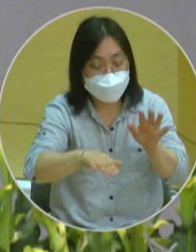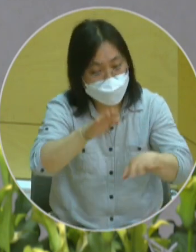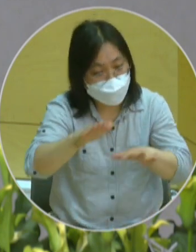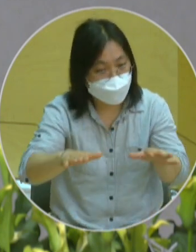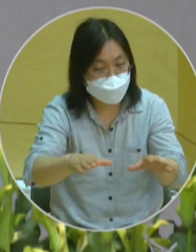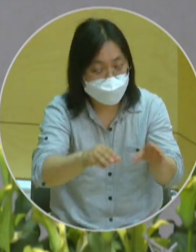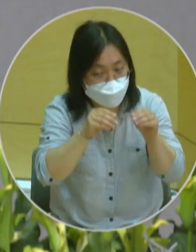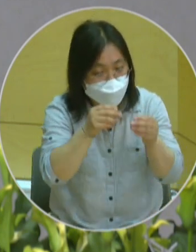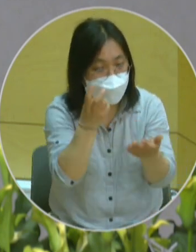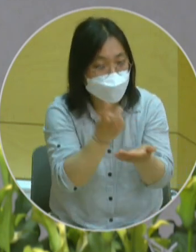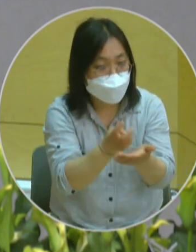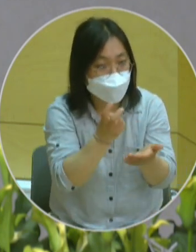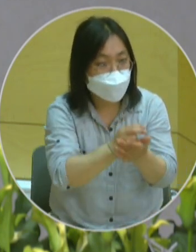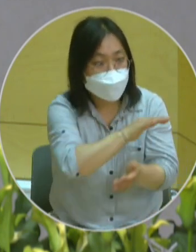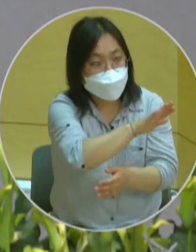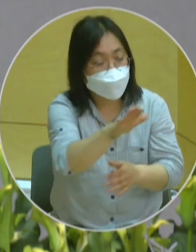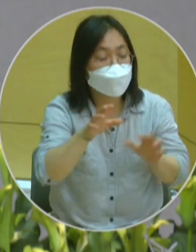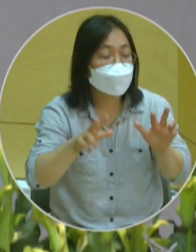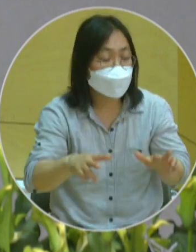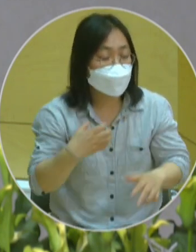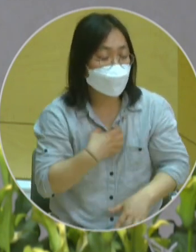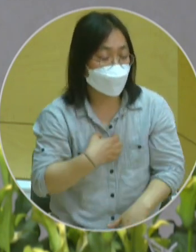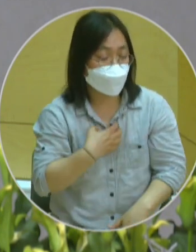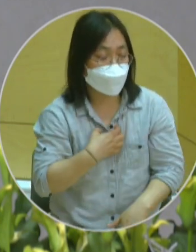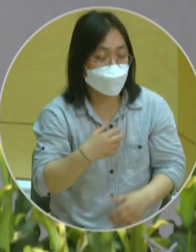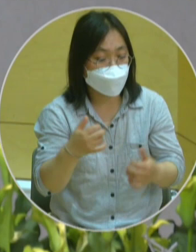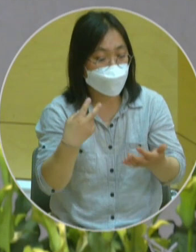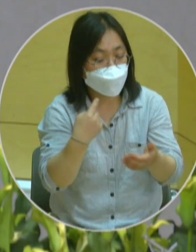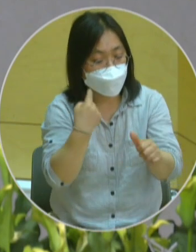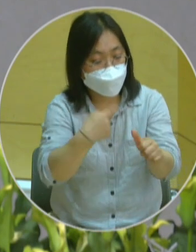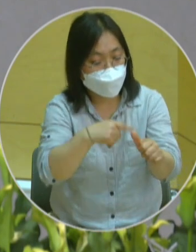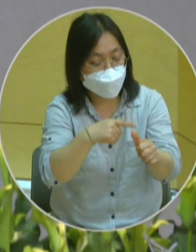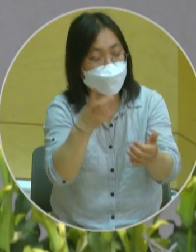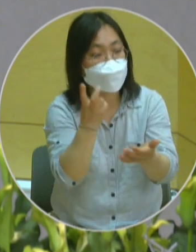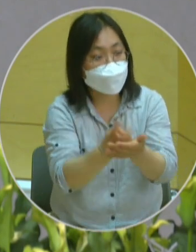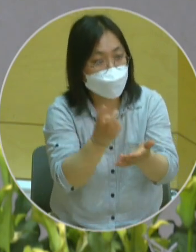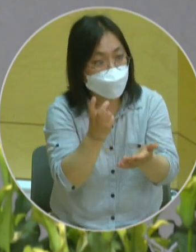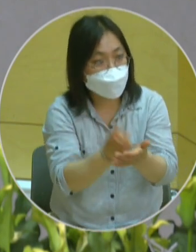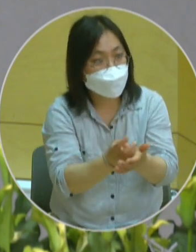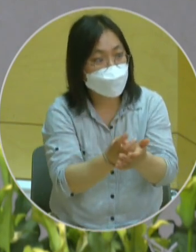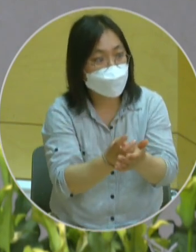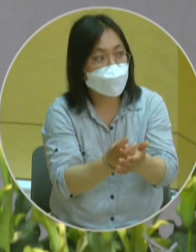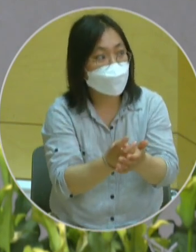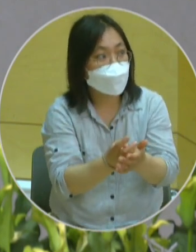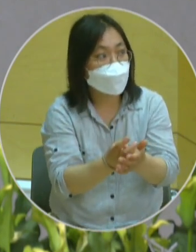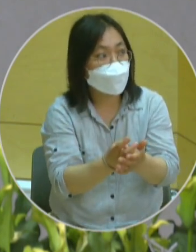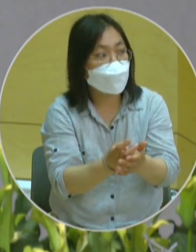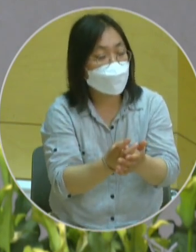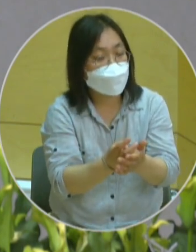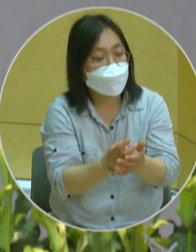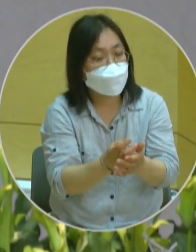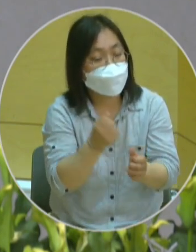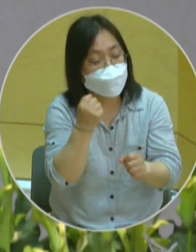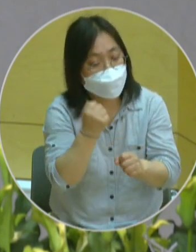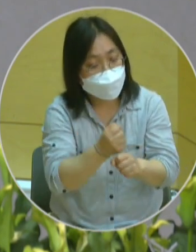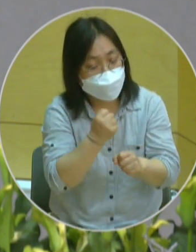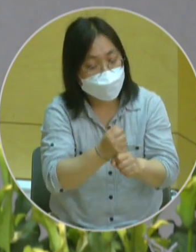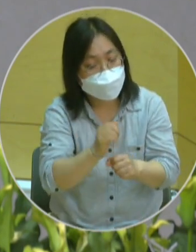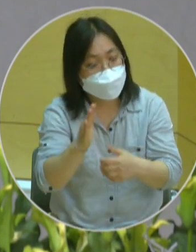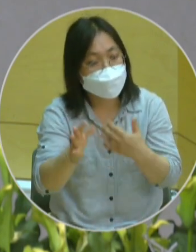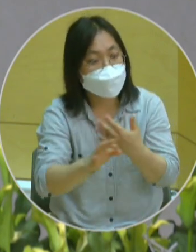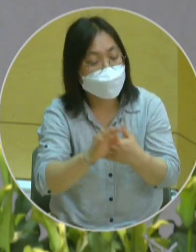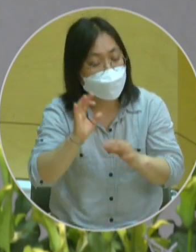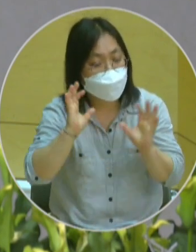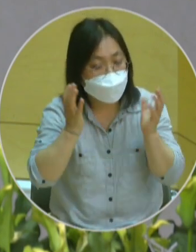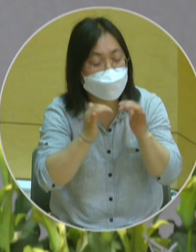차별금지법이나 이런 부분들이 우리가 지금 염려하는 것, 그 다음에 교육법도 지금 사학법 이런 거 만들고 그 하게 되면 그